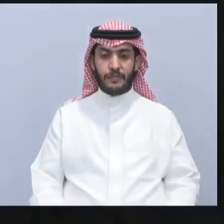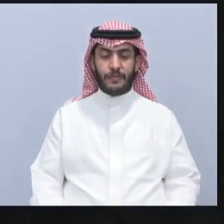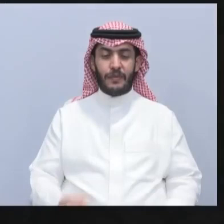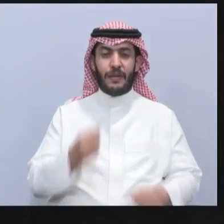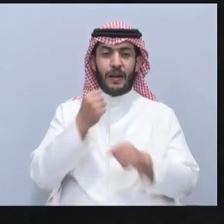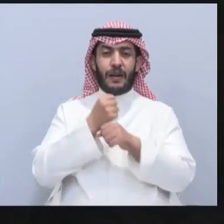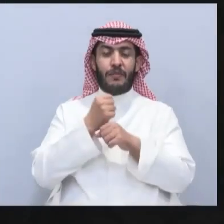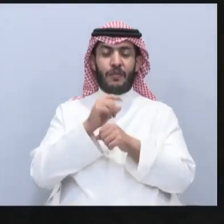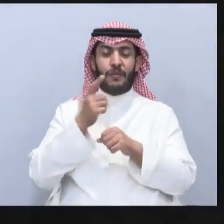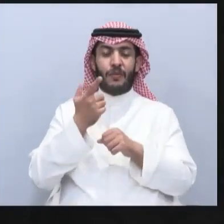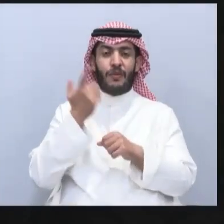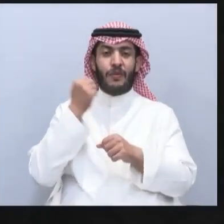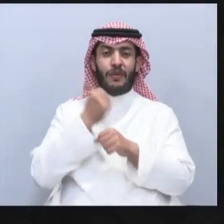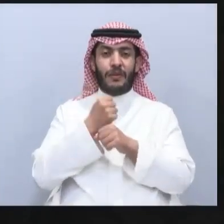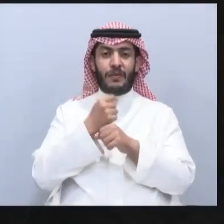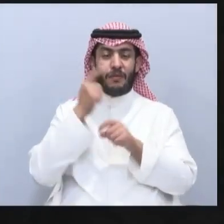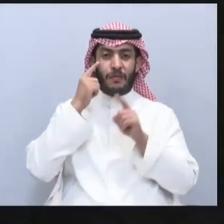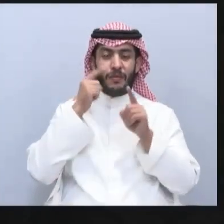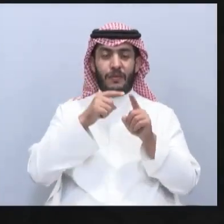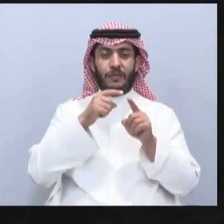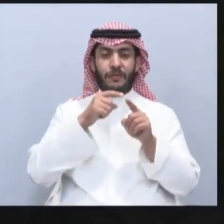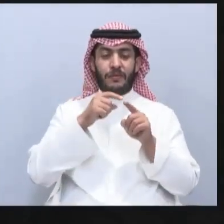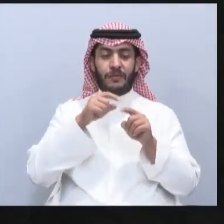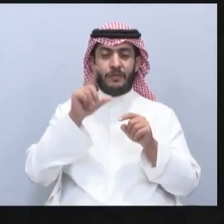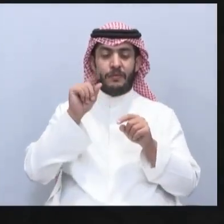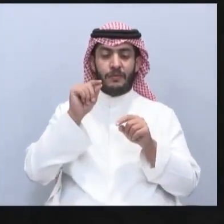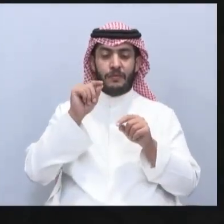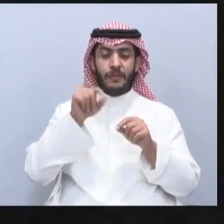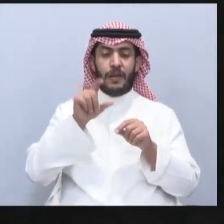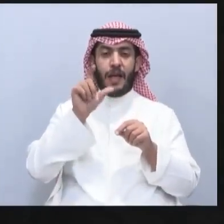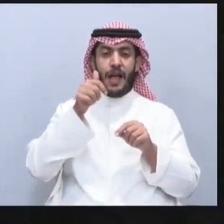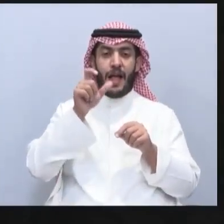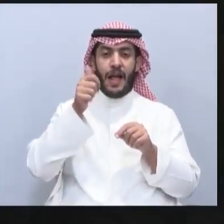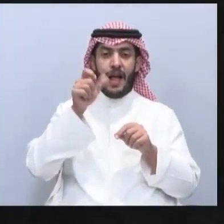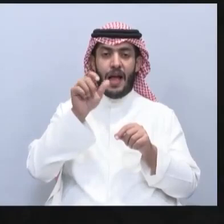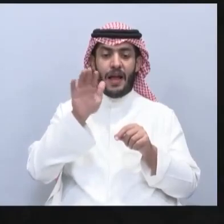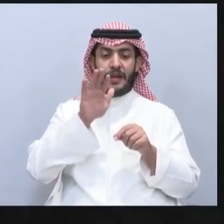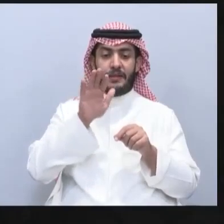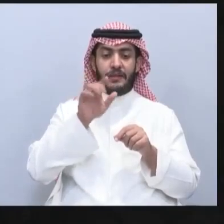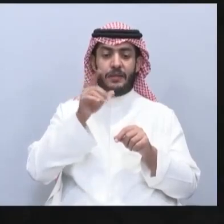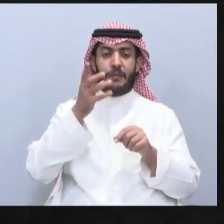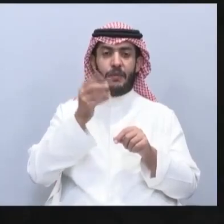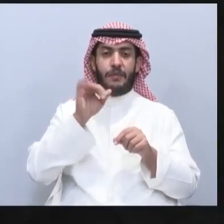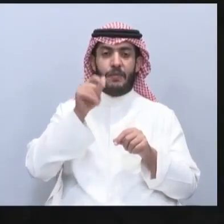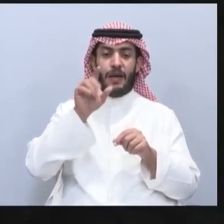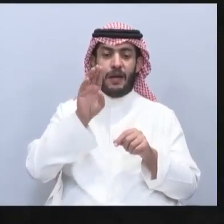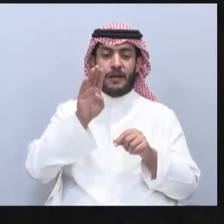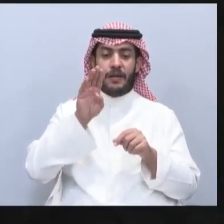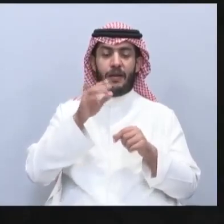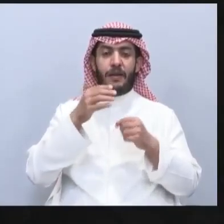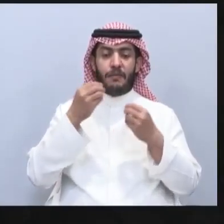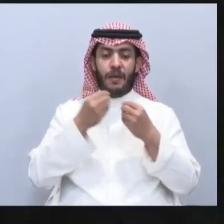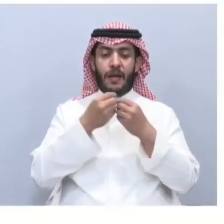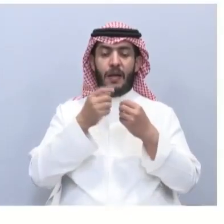كان يعمل او ما الذي اشتهر به احسنتم هو انس بن مالك الانصاري رضي الله عنه خادم